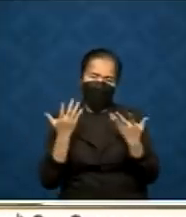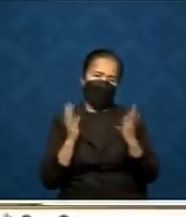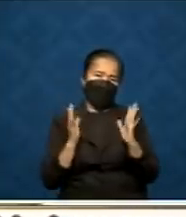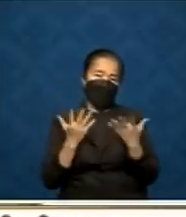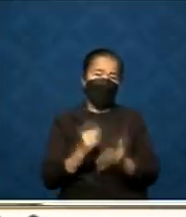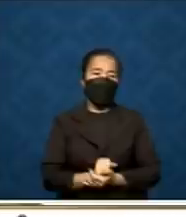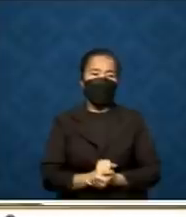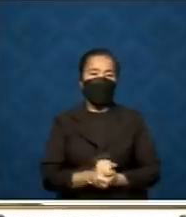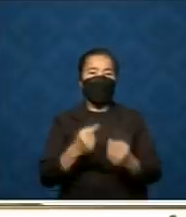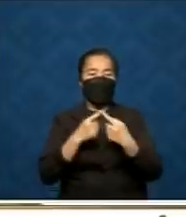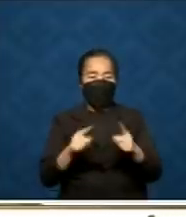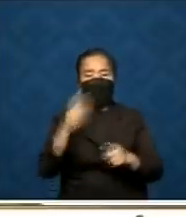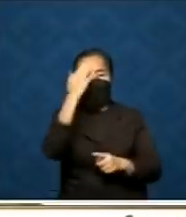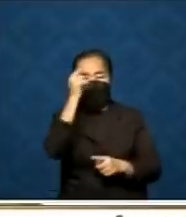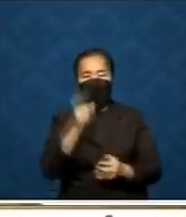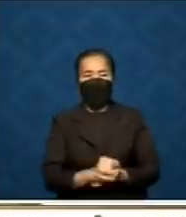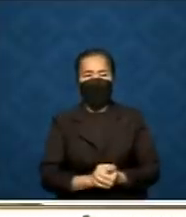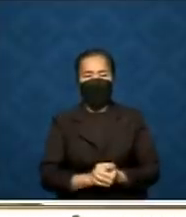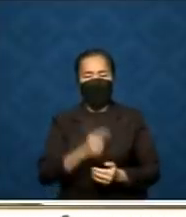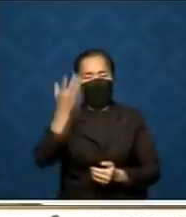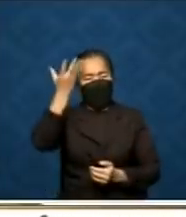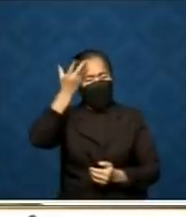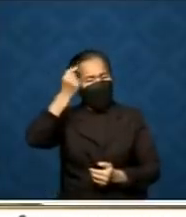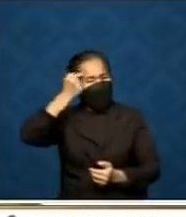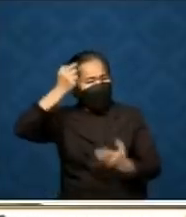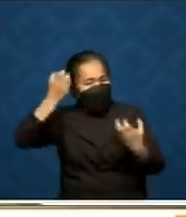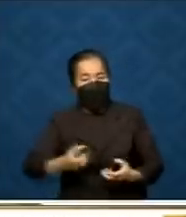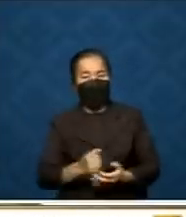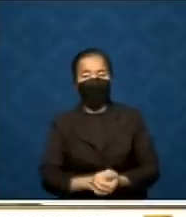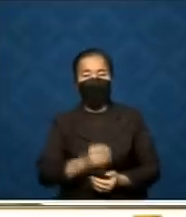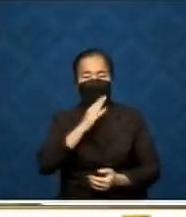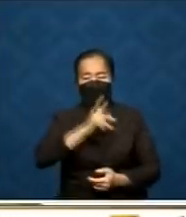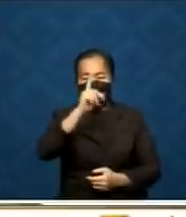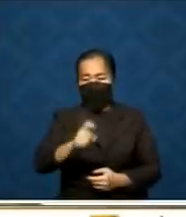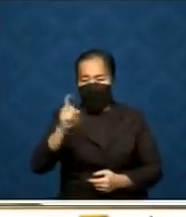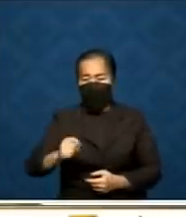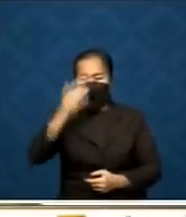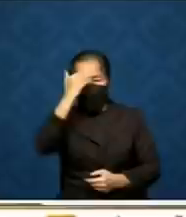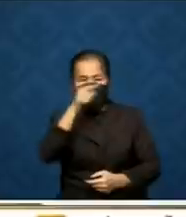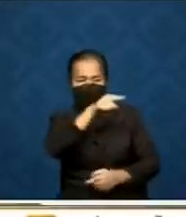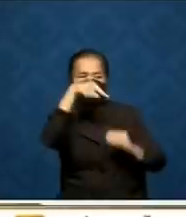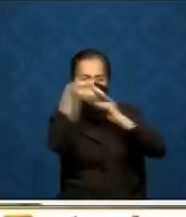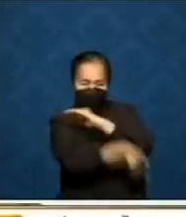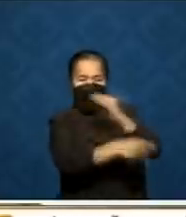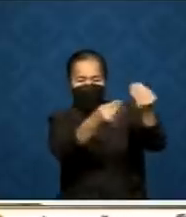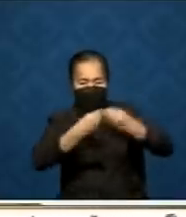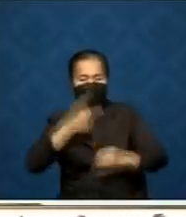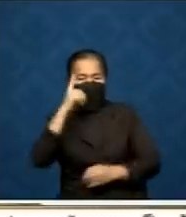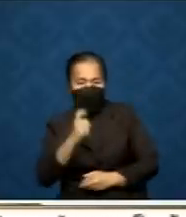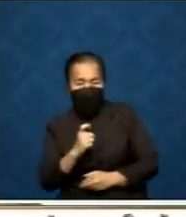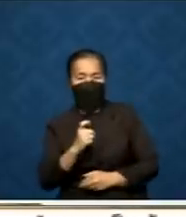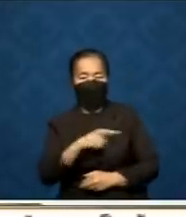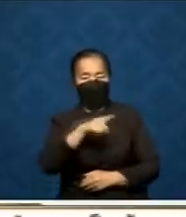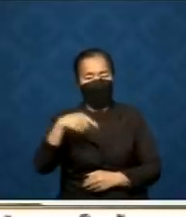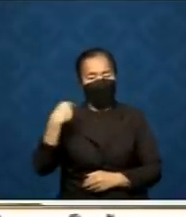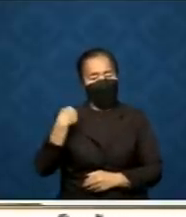แต่เพราะมันคิดหนักว่าถ้าตายเพราะคนโกงนี่แต่ผมก็มีความรู้สึก